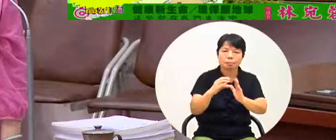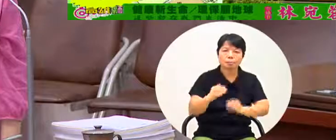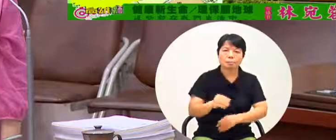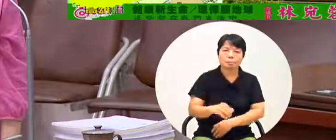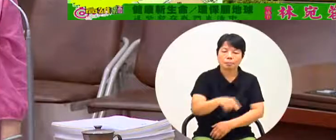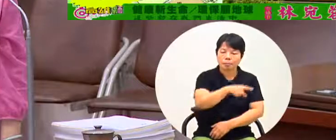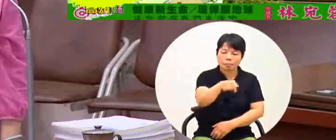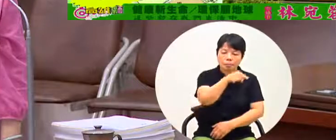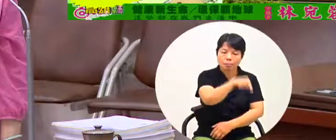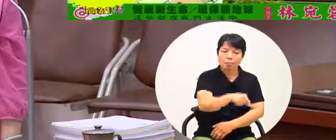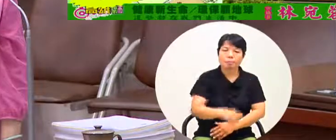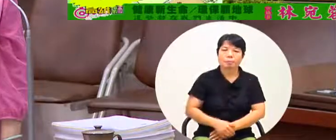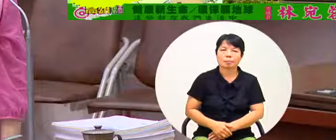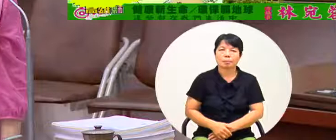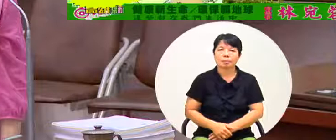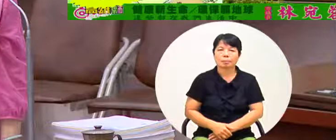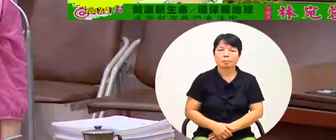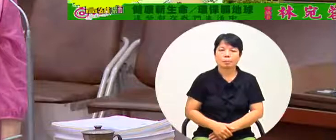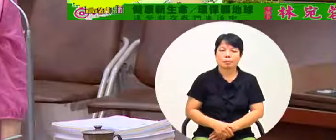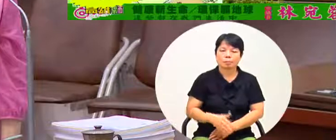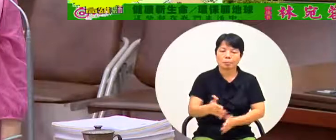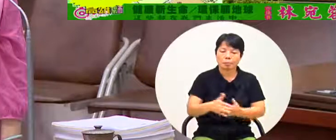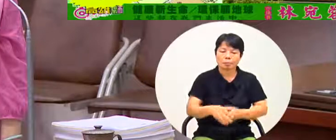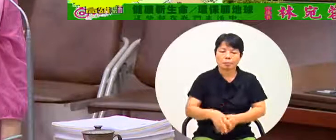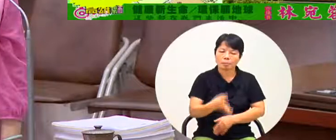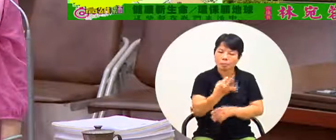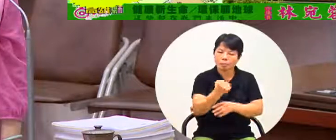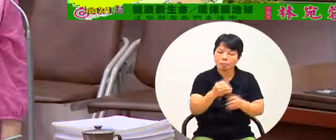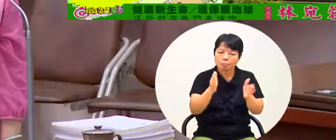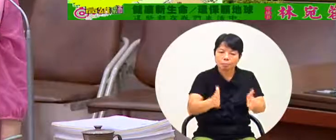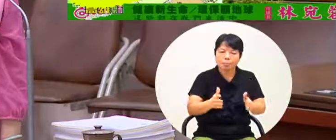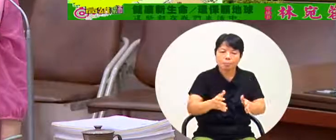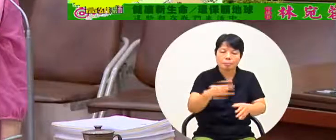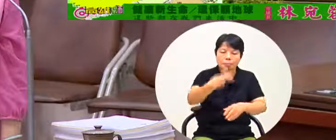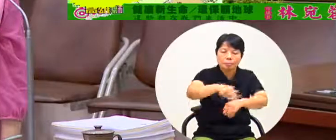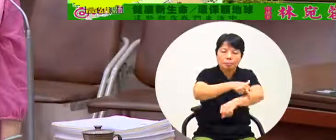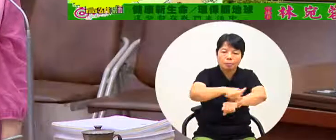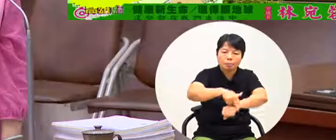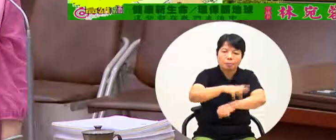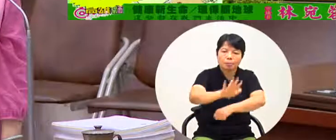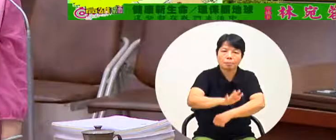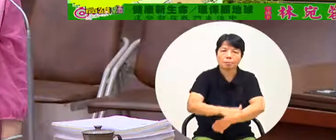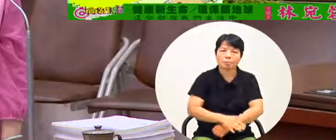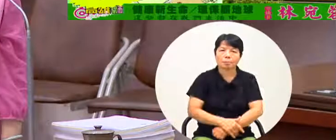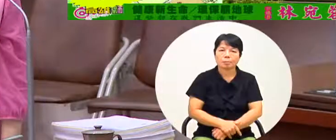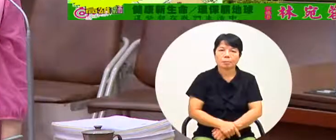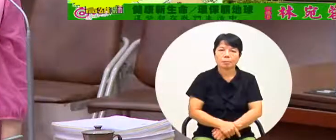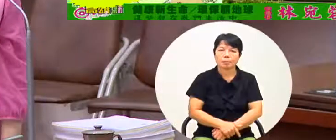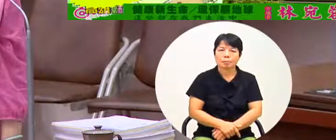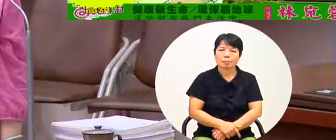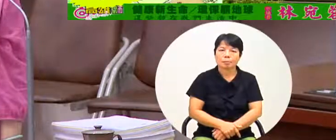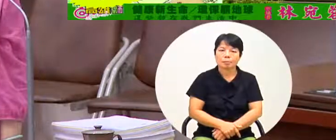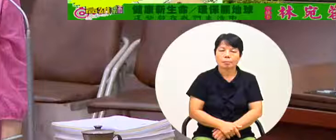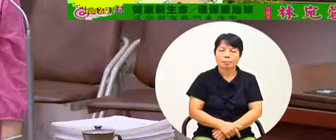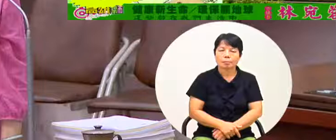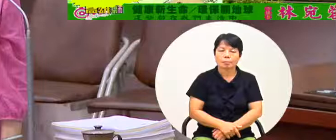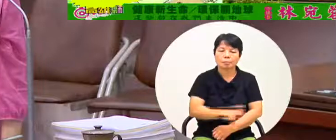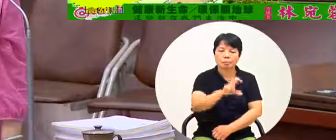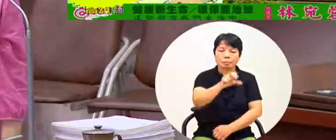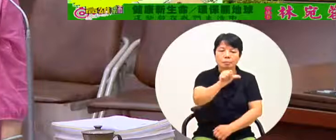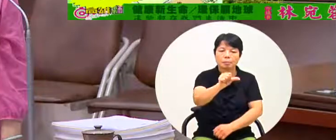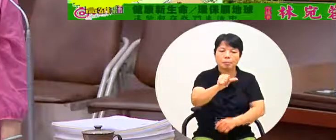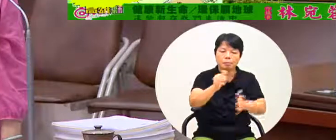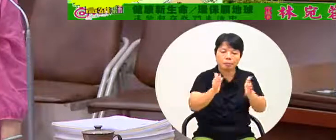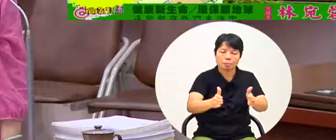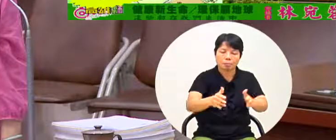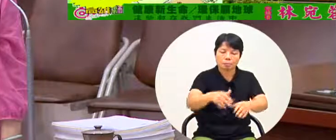几期重划嘛？那啊，七十五期嘛哈，嘿，对，七十五期重划，那你们